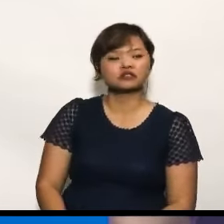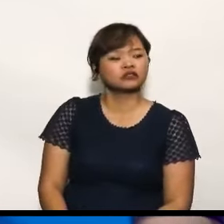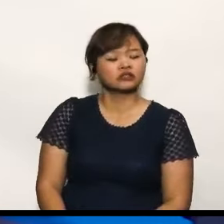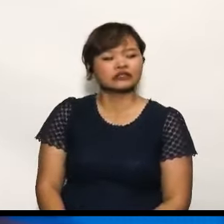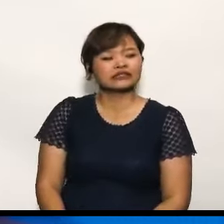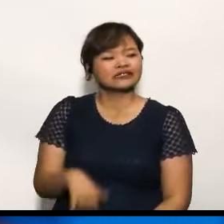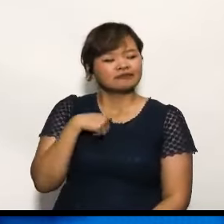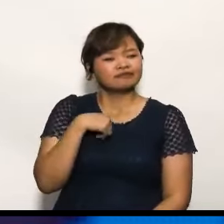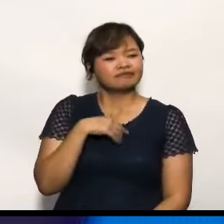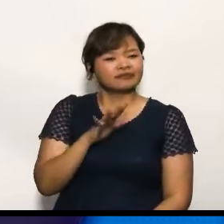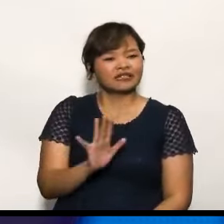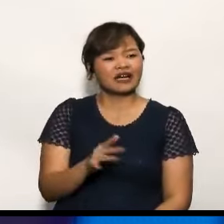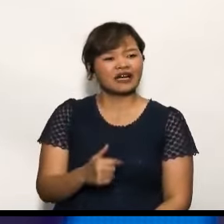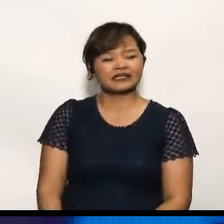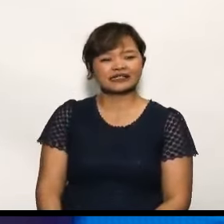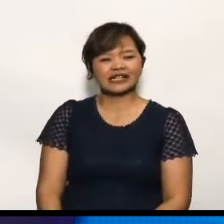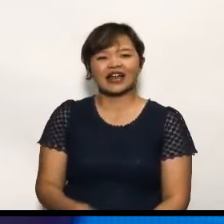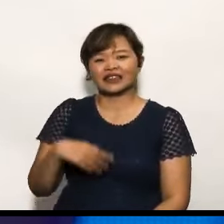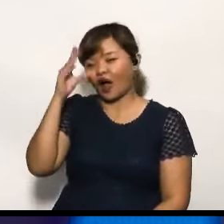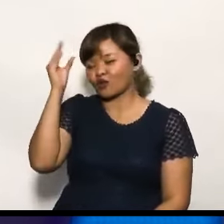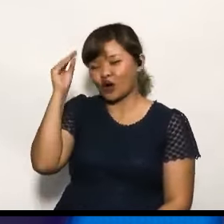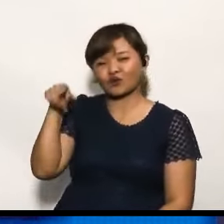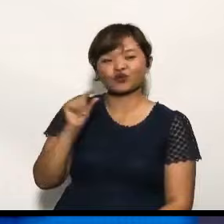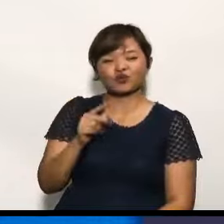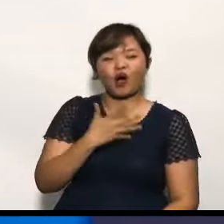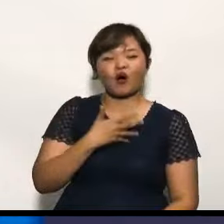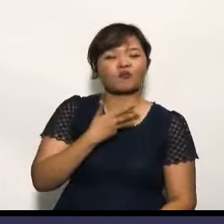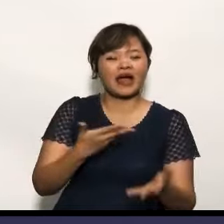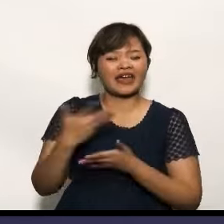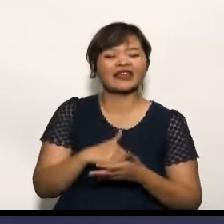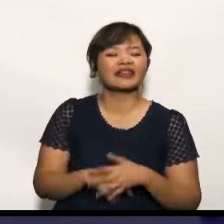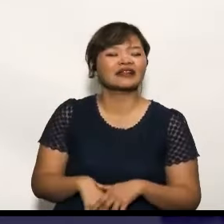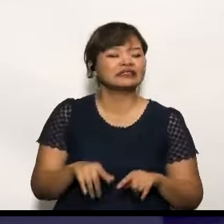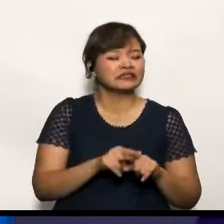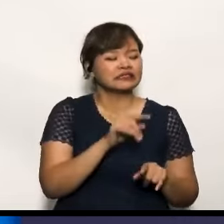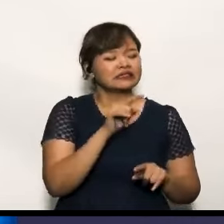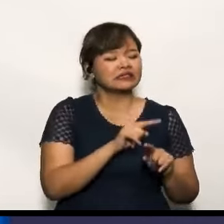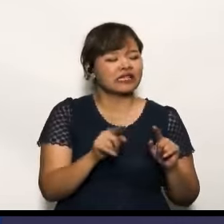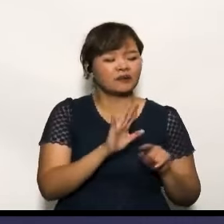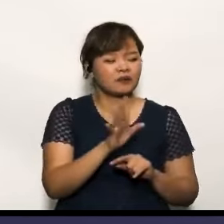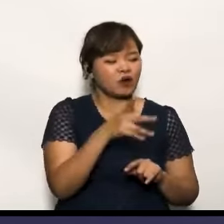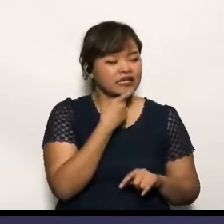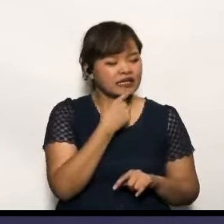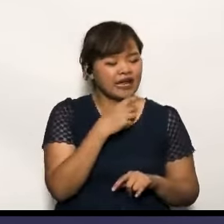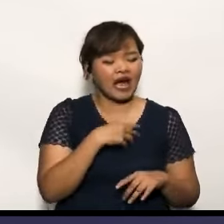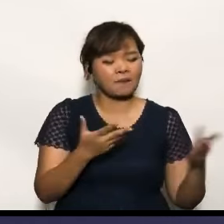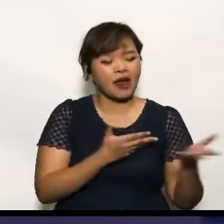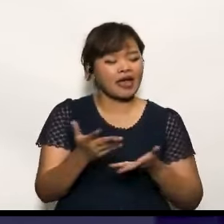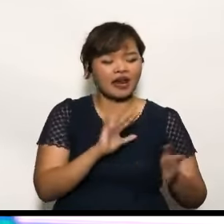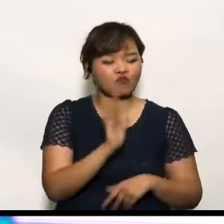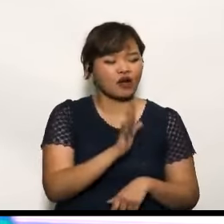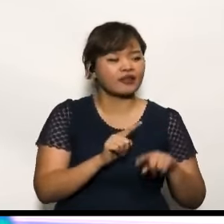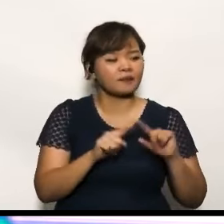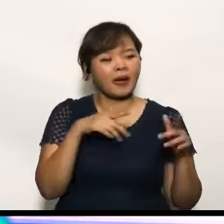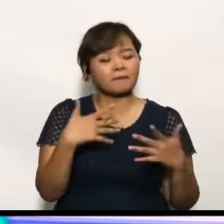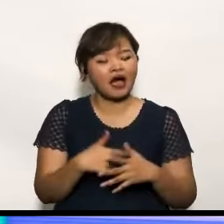Terus dia cuma bilang, udah mulai tahu nih baunya kemana nih, mau dibawa ke ministry. Nah, saya, no, it's not about asking you to join ministry.